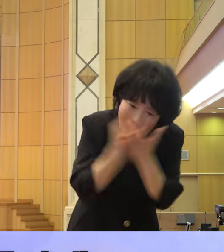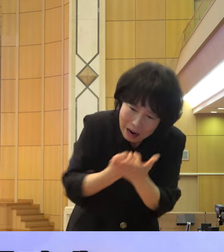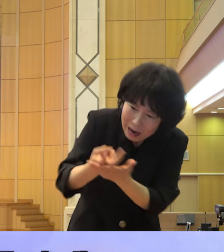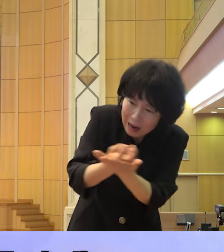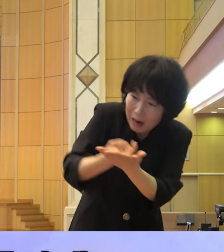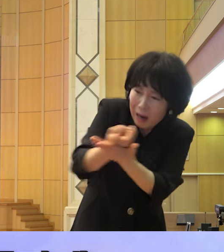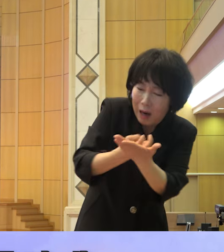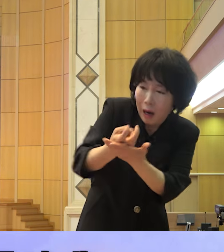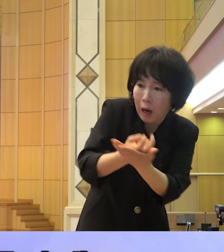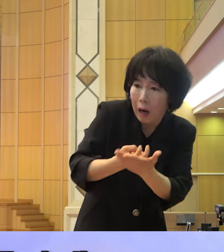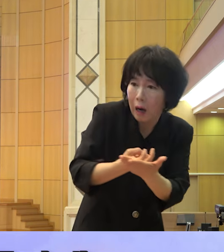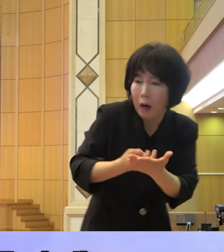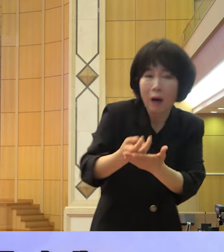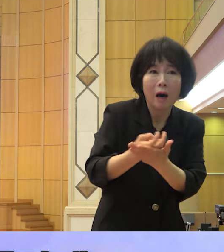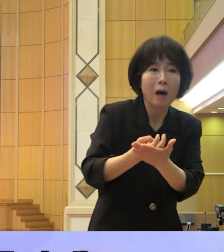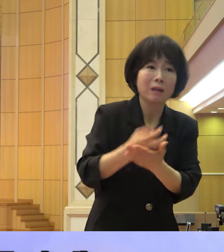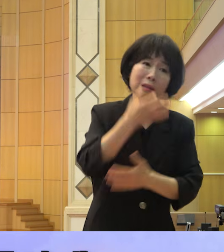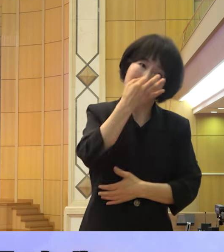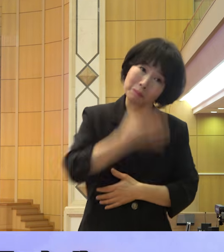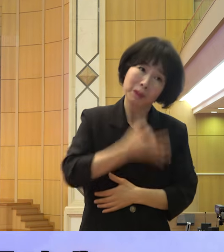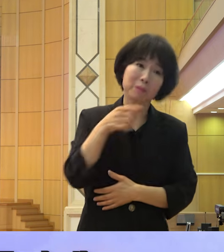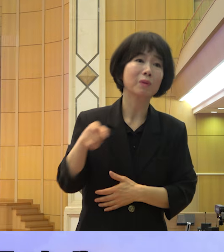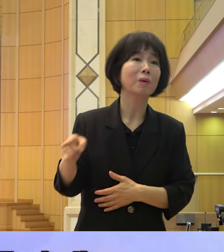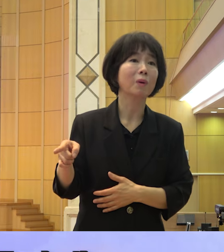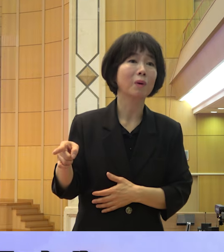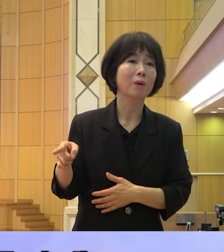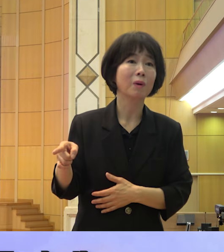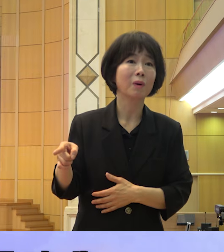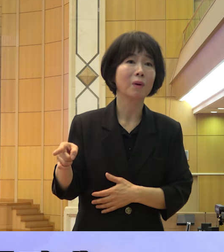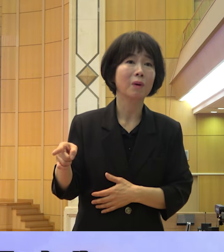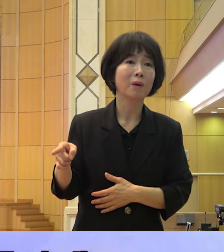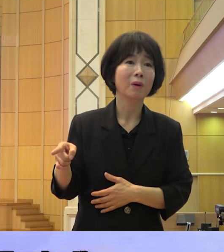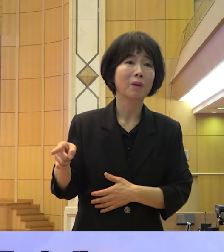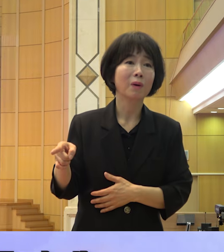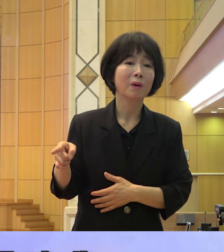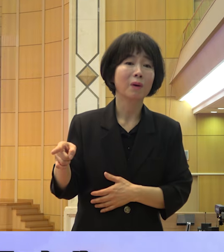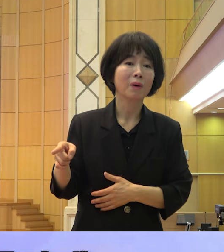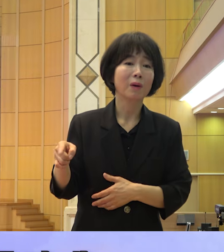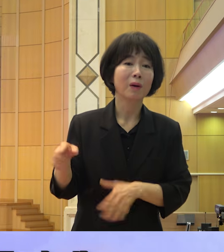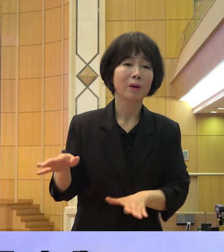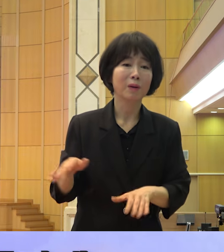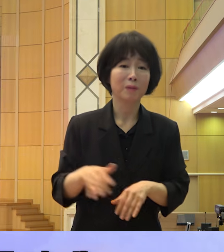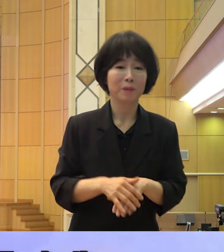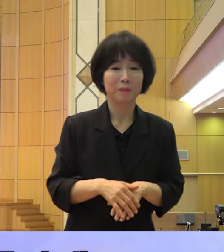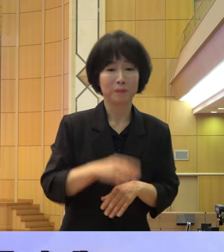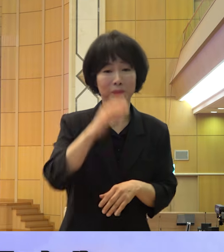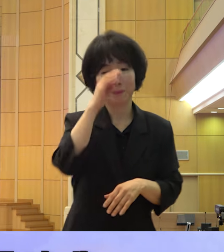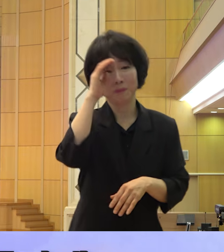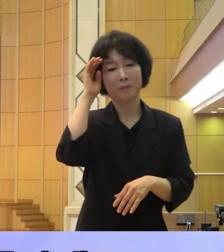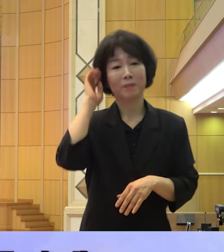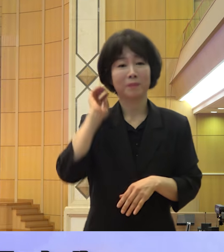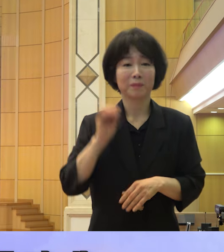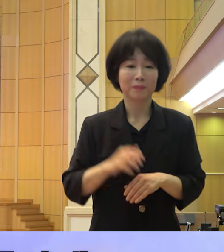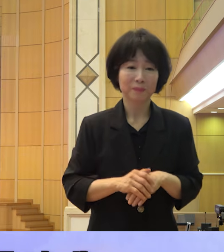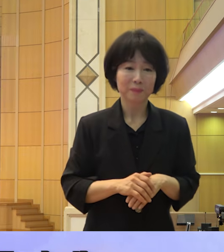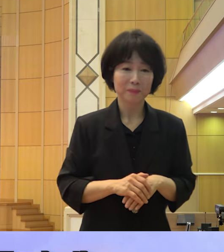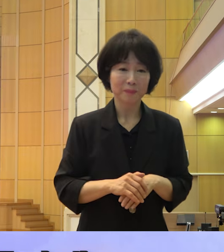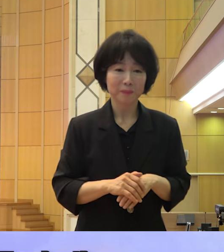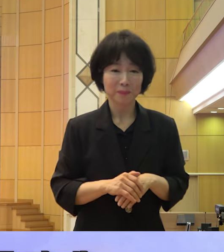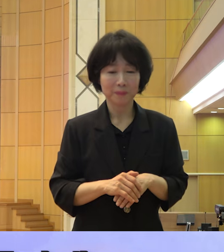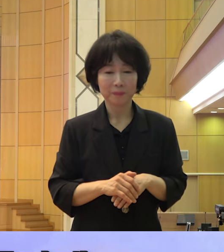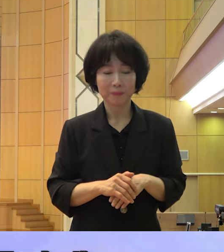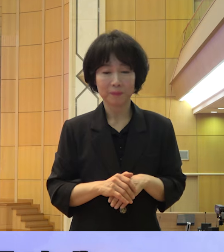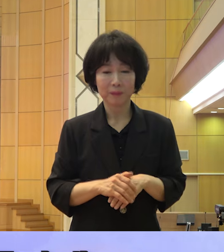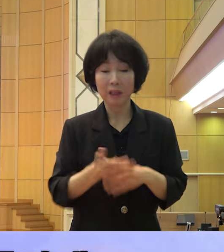아쉬워도 죽는 사람한테는 그게 좋은 거예요. 예? 내가 미리 나는 유언할게. 나 죽을 때 유언할 시간 없어.